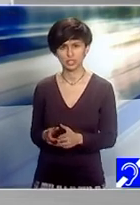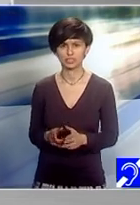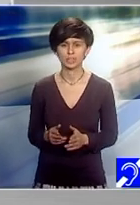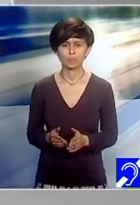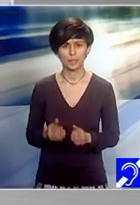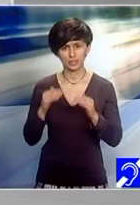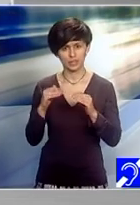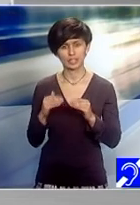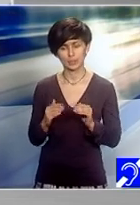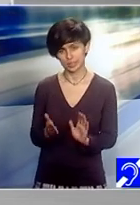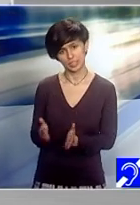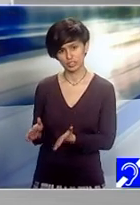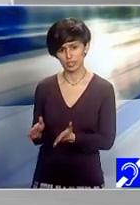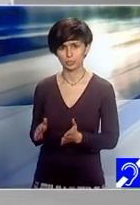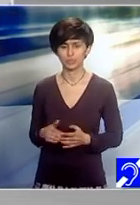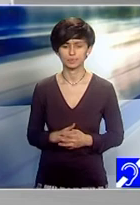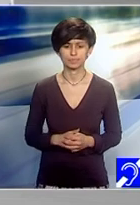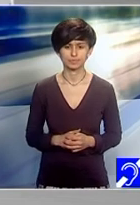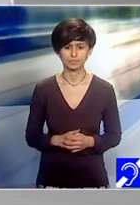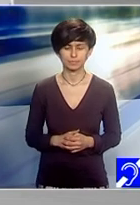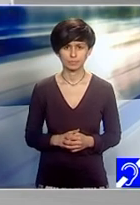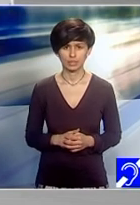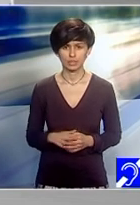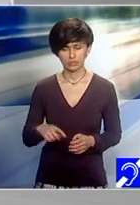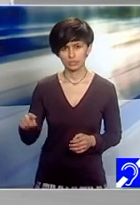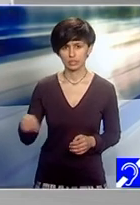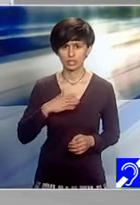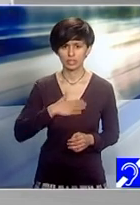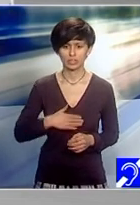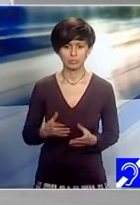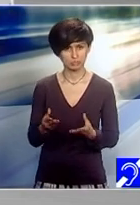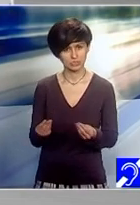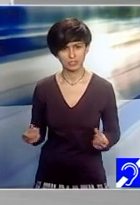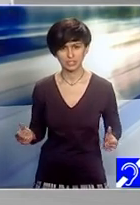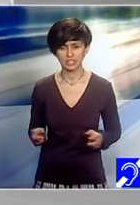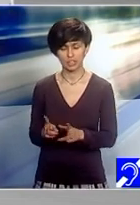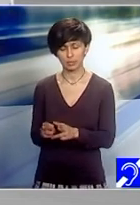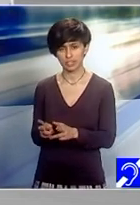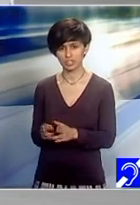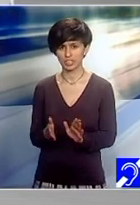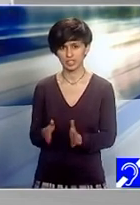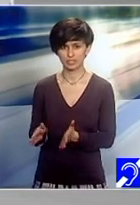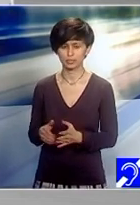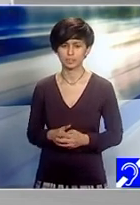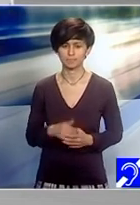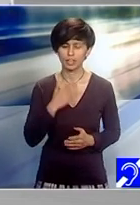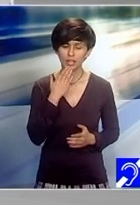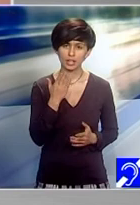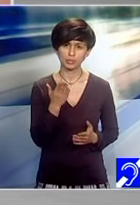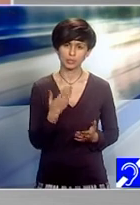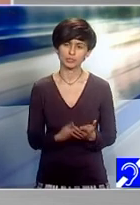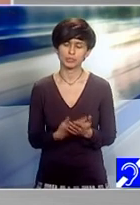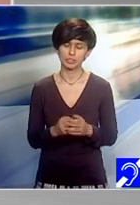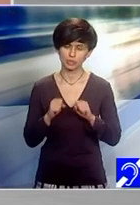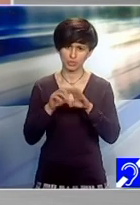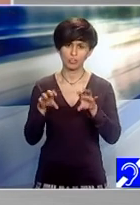în vindecări în stadiile 0 și chiar stadii 1 cancerele incipiente. Vă mulțumesc foarte mult pentru toată această informație.